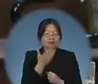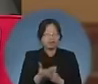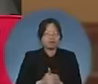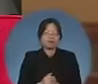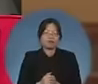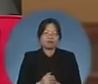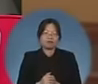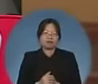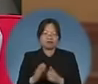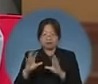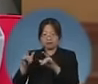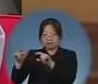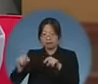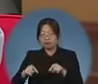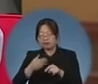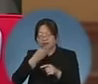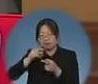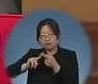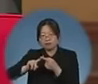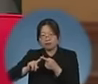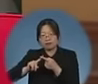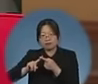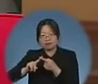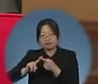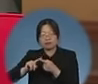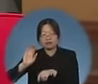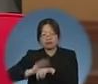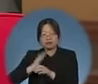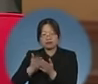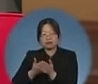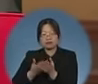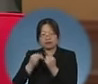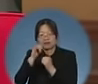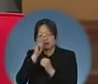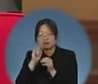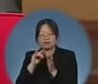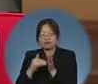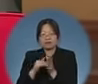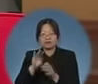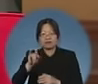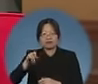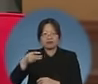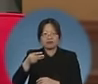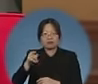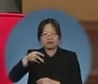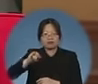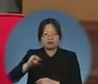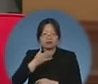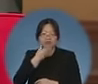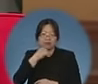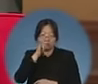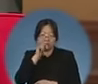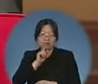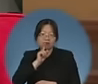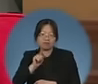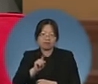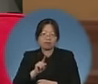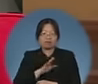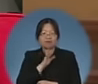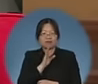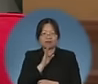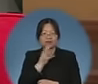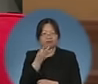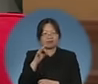이 국가 간의 행복에 대한 오보가 많아요. 오보. 아, 예. 우선은 방글라데시가 해피하다. 이것도 사실은